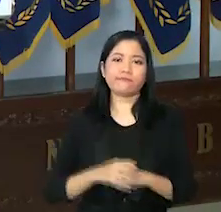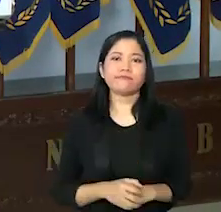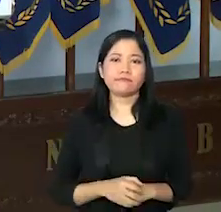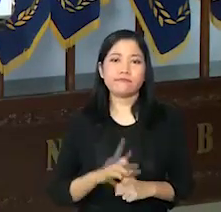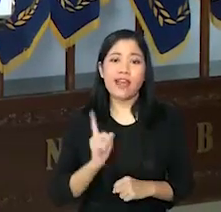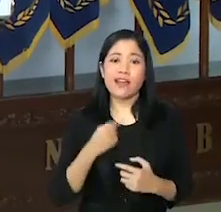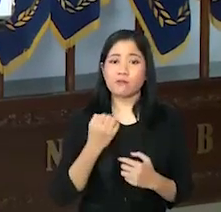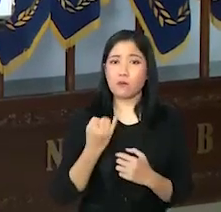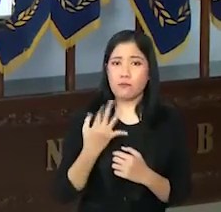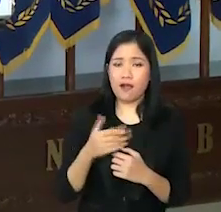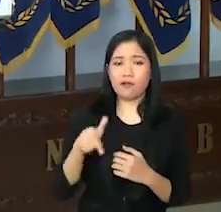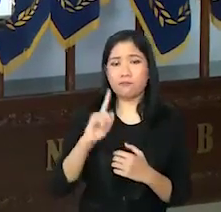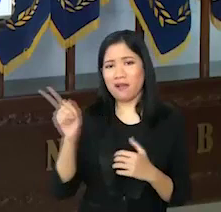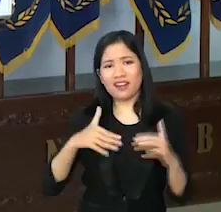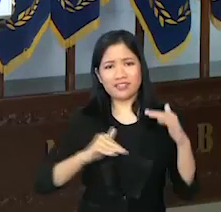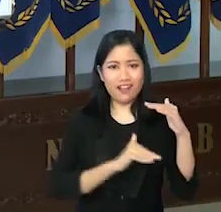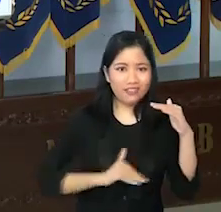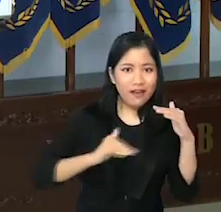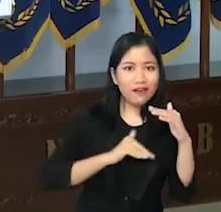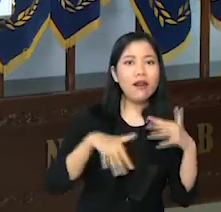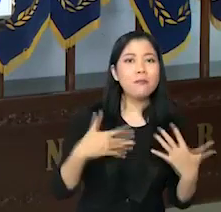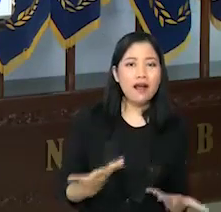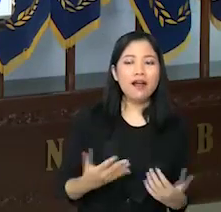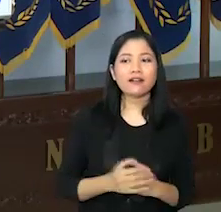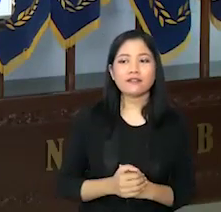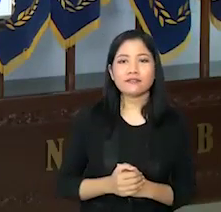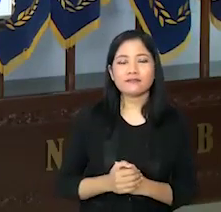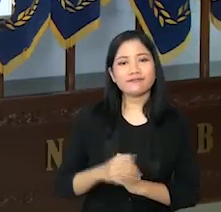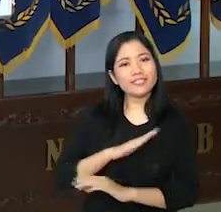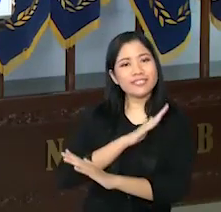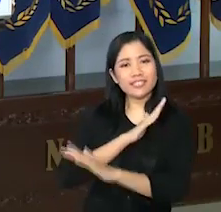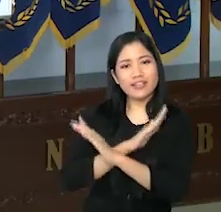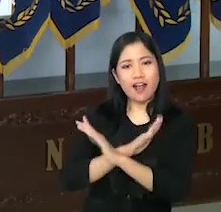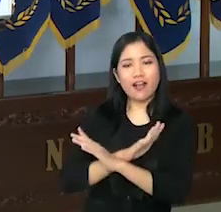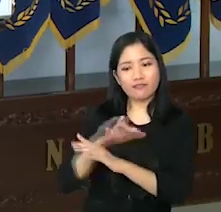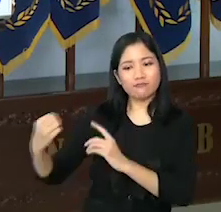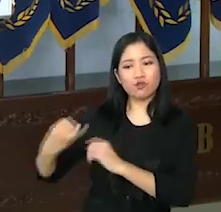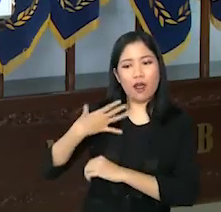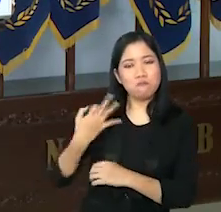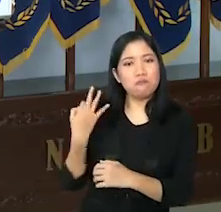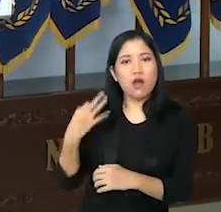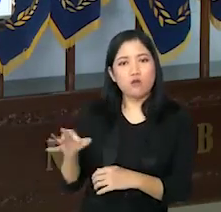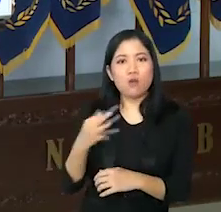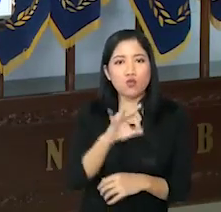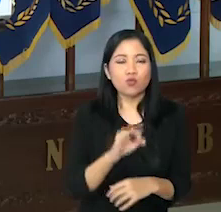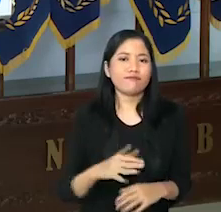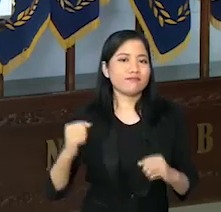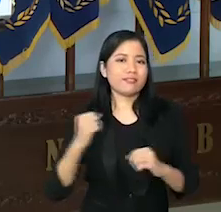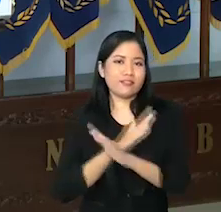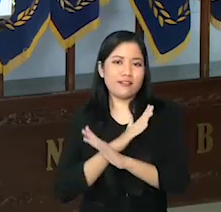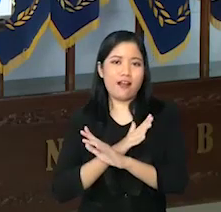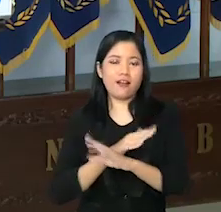yang paling mendasar adalah mencegah terjadinya penularan baru di tengah-tengah masyarakat